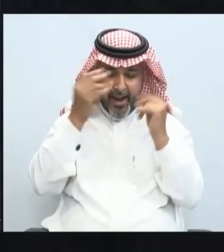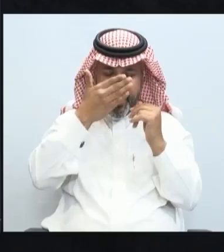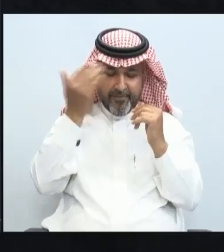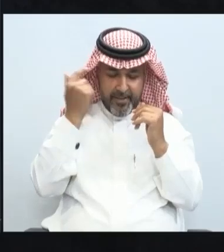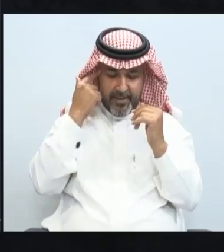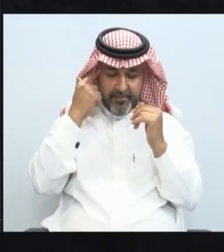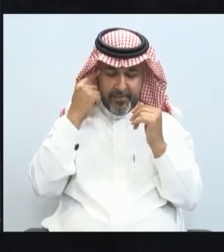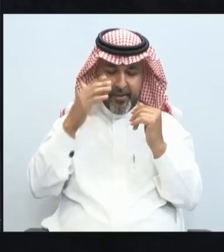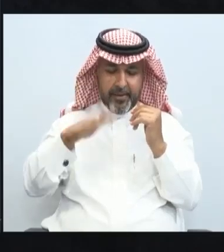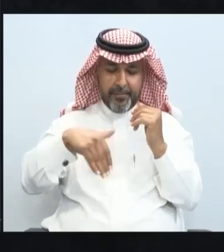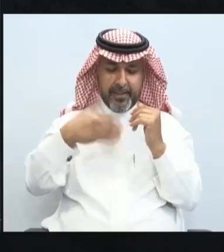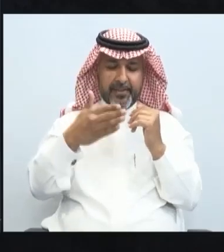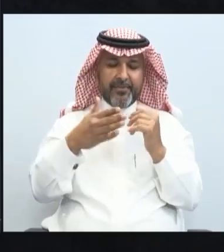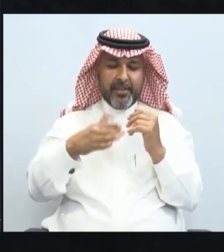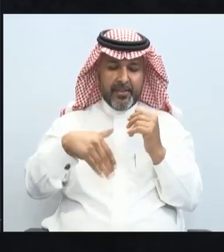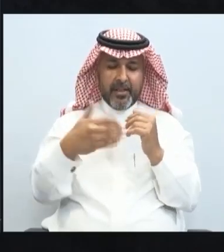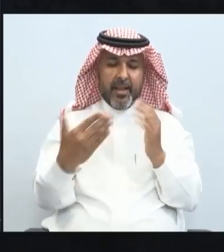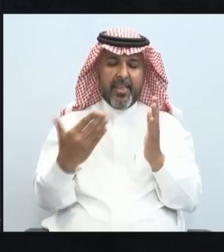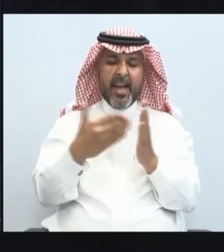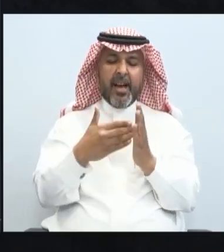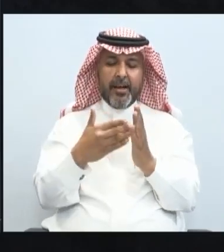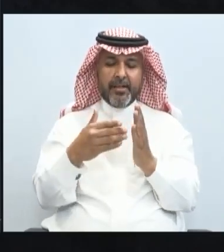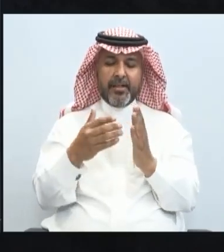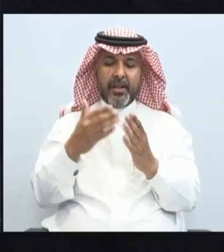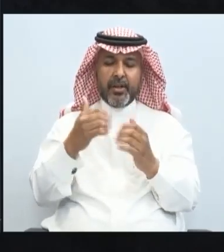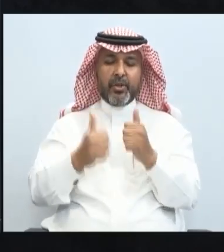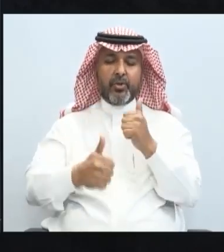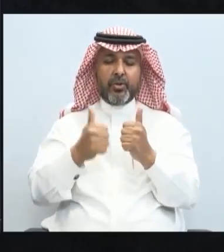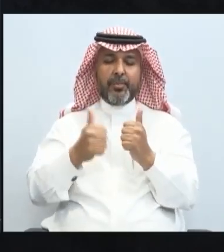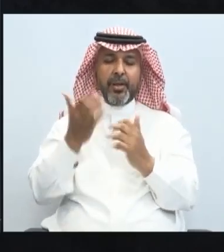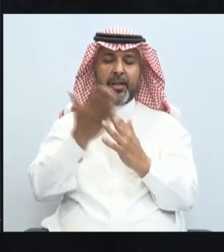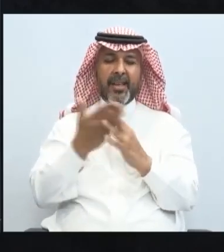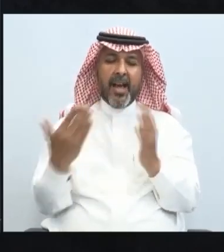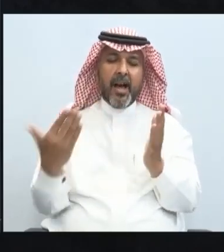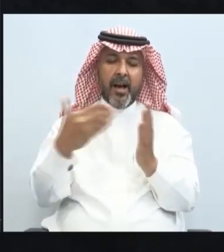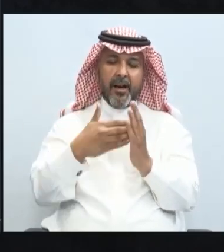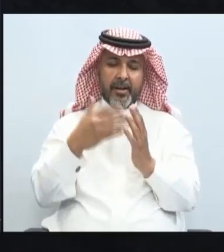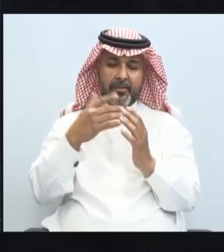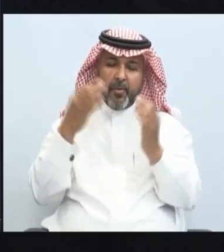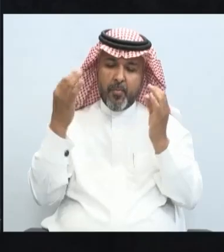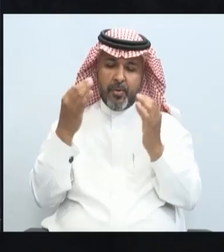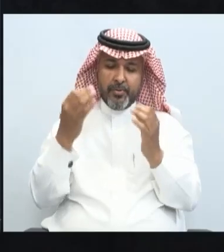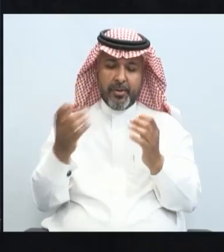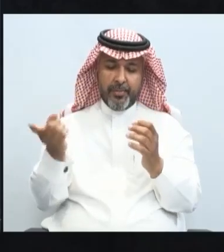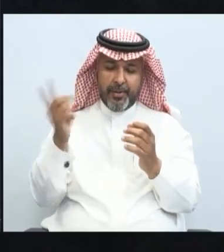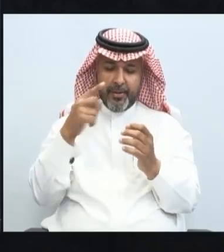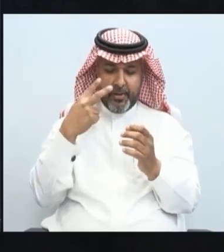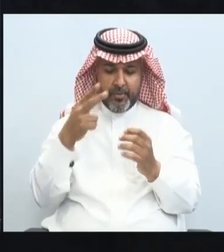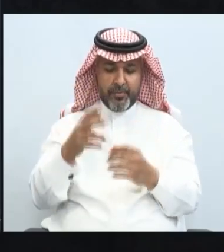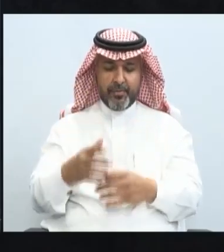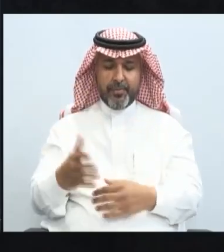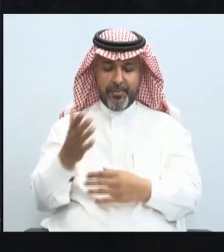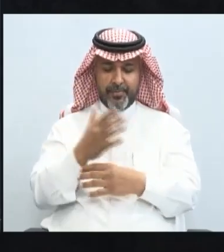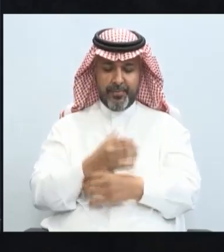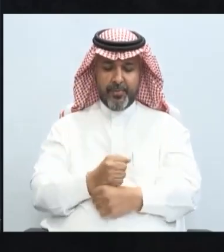اختبارات نهائيه وباذن الله تعالى تكون موفقه ودرجات جميله ونلقاكم على خير اشكر جميع